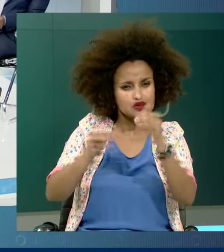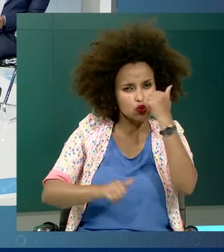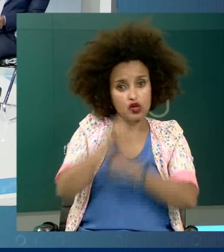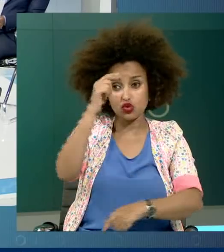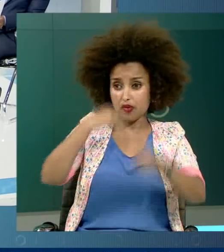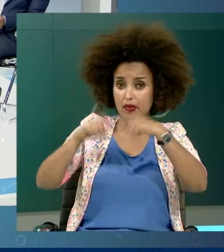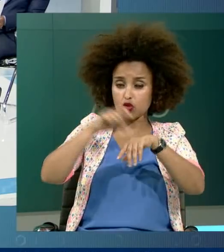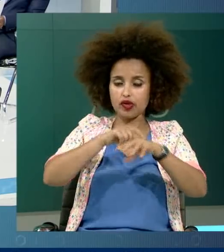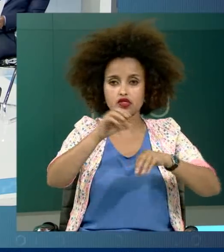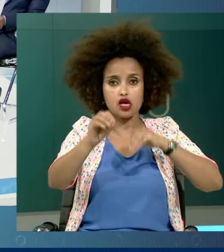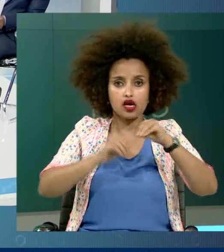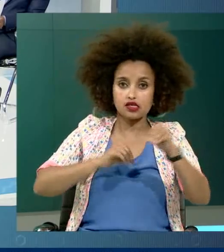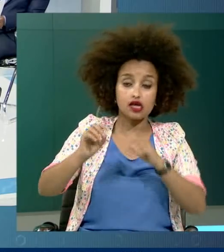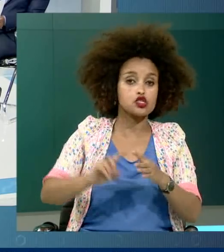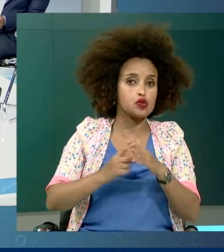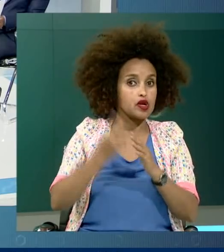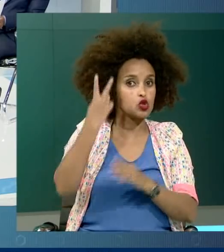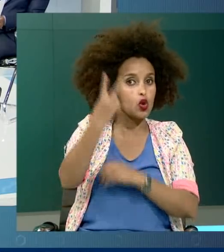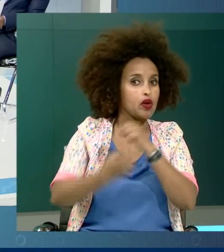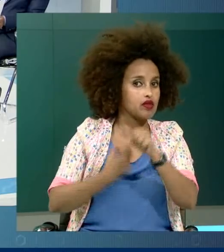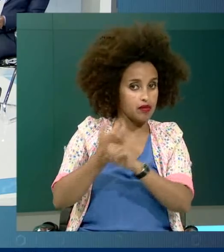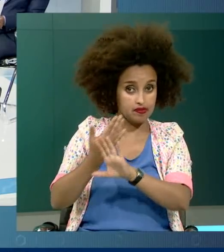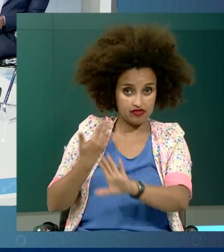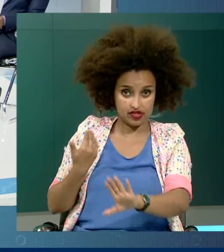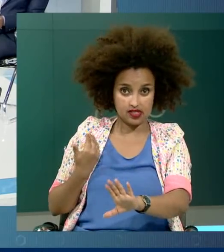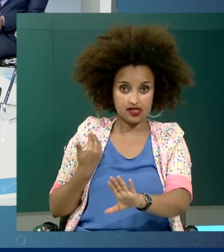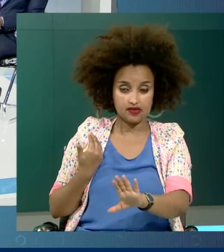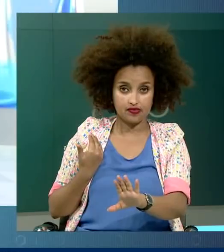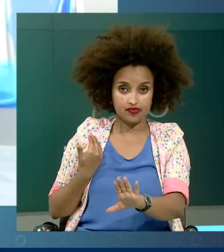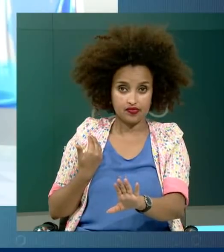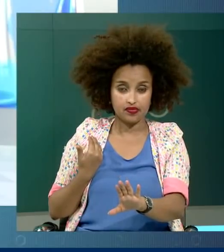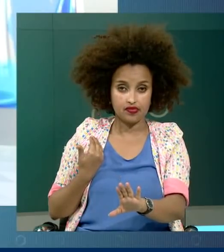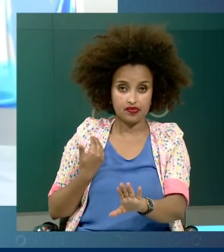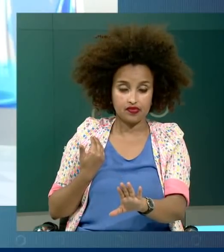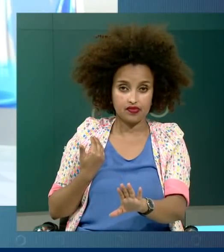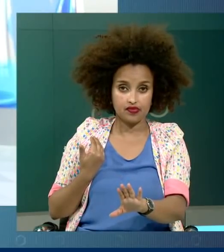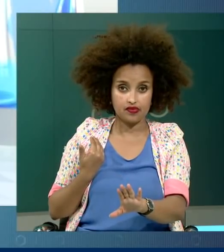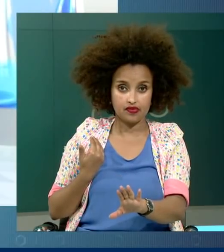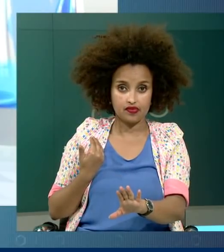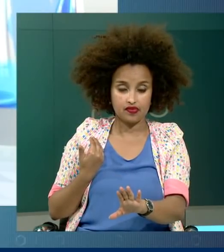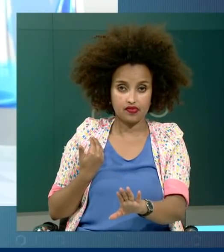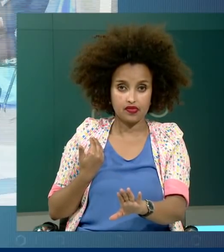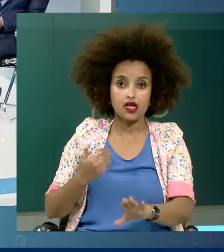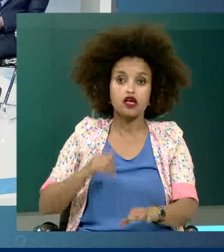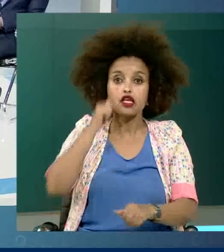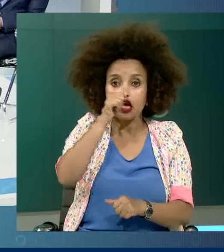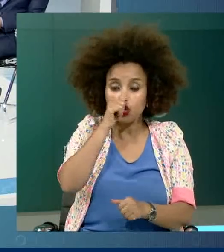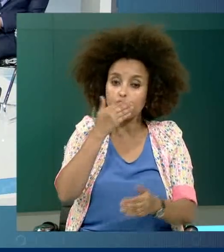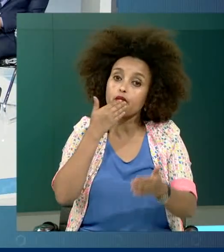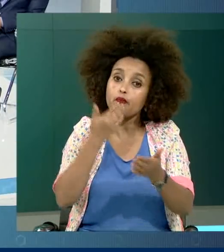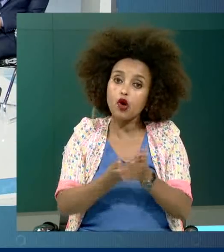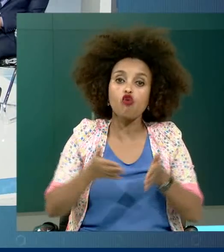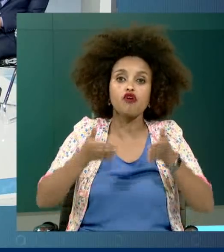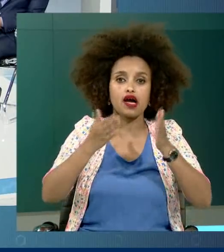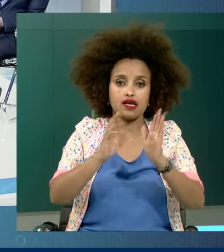ላይ ነው እንቅስቃሴ ጀምራችሁት ከሁለት አመት በፊት? እሺ ወፍቃዱ። የኢትዮጵያ በጎ ፈቃደኛ ጋዜጠኞች